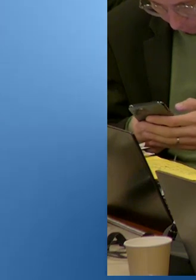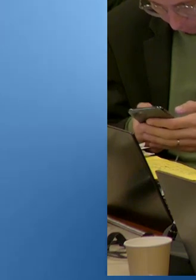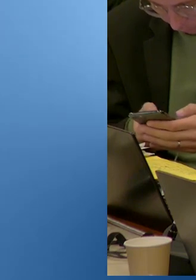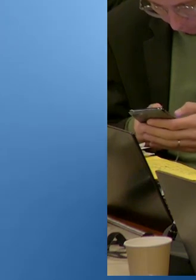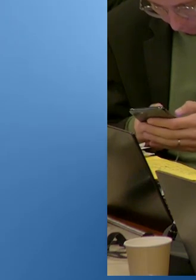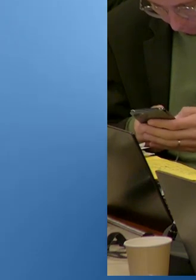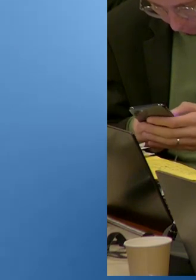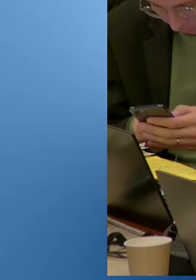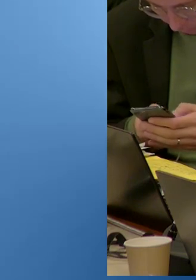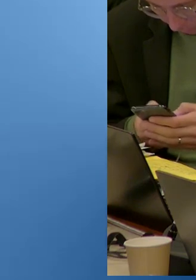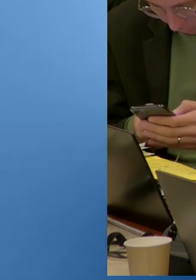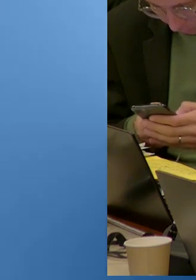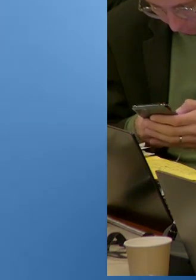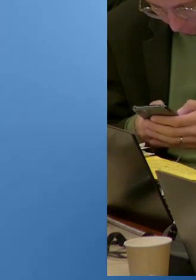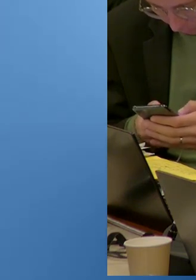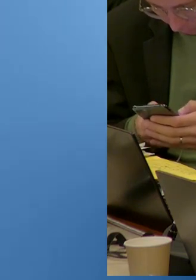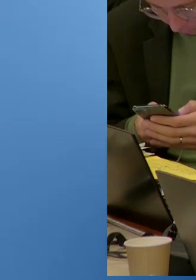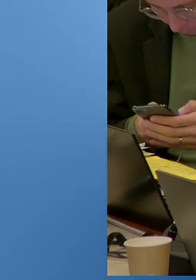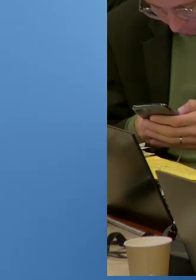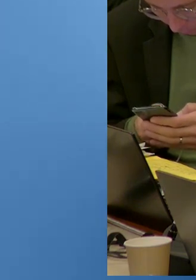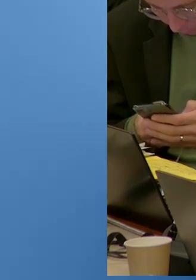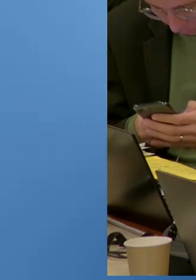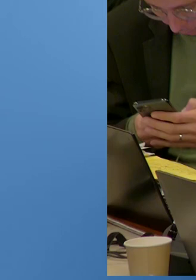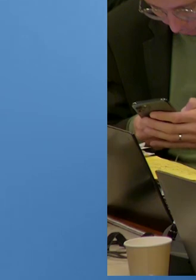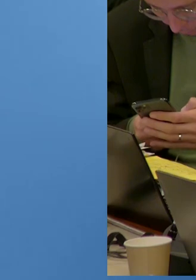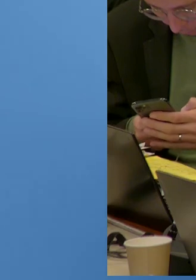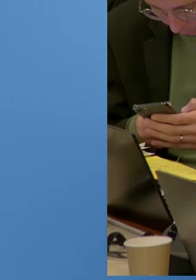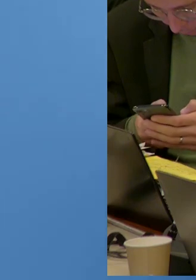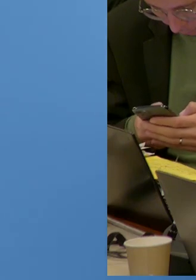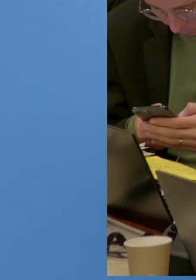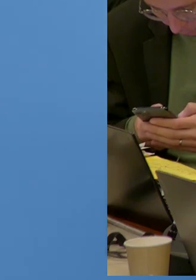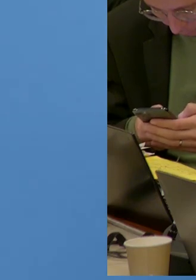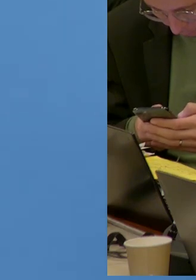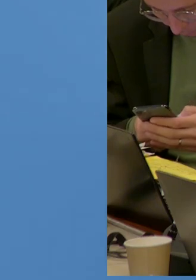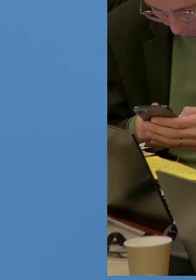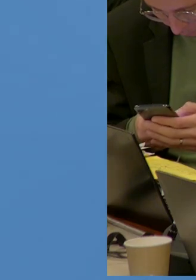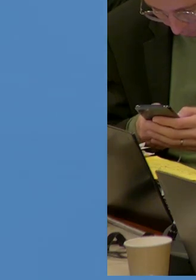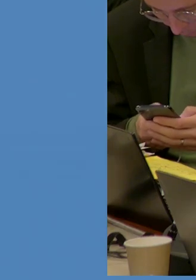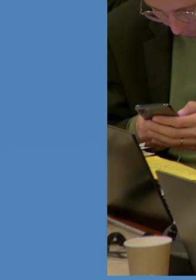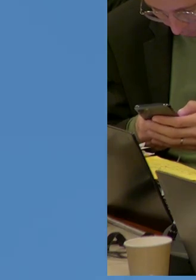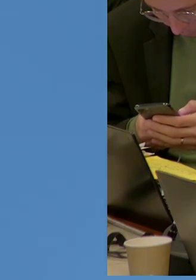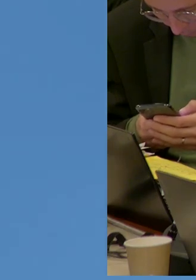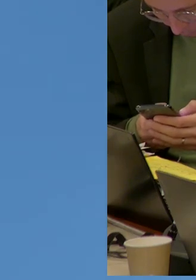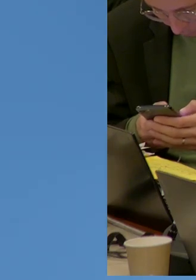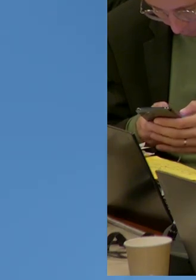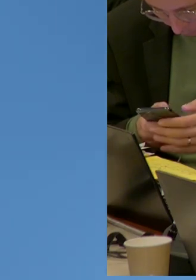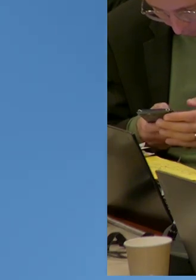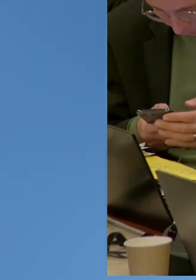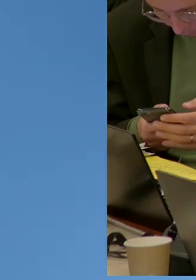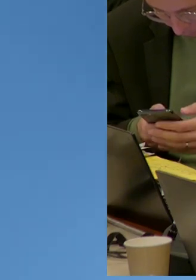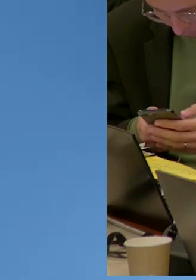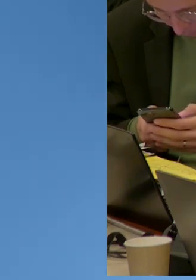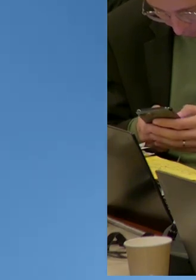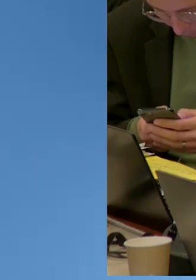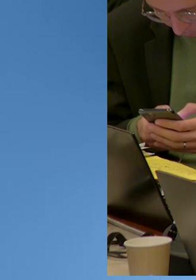moins si ça marche je propose d'en enlever encore deux autres l'année prochaine comme ça ça va se développer et on finira 3 qu et puis on va faut faut qu'on